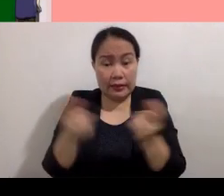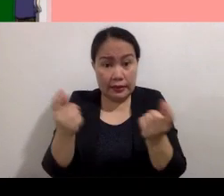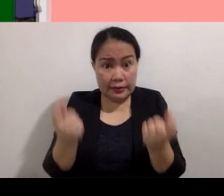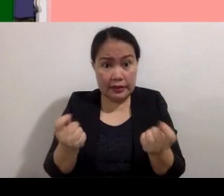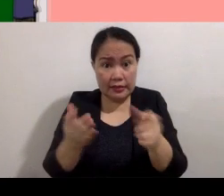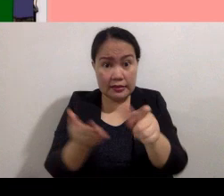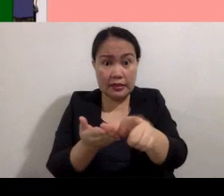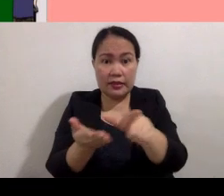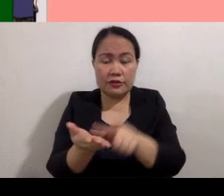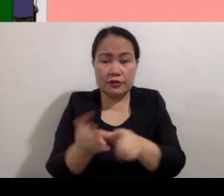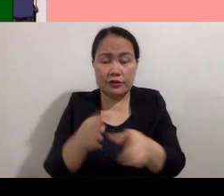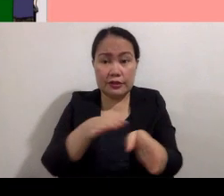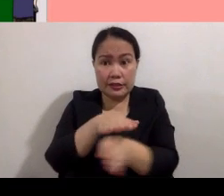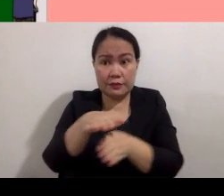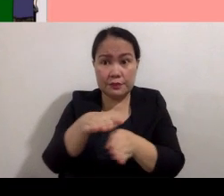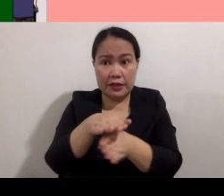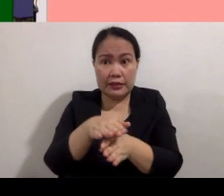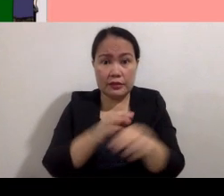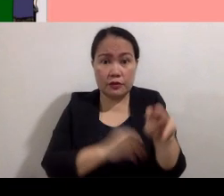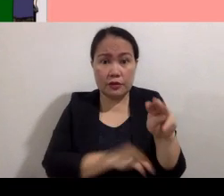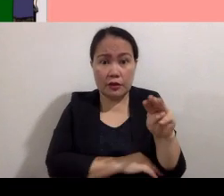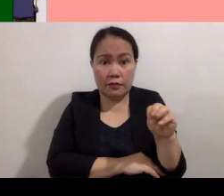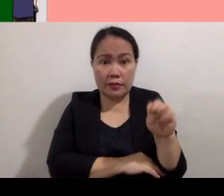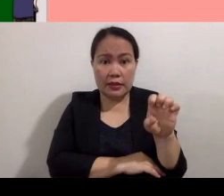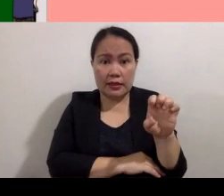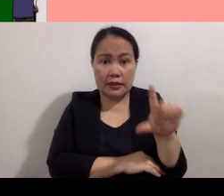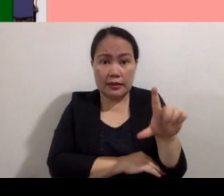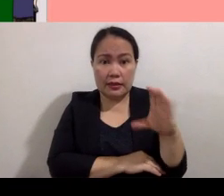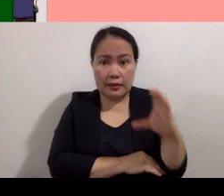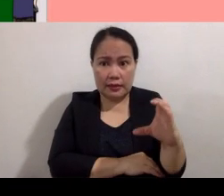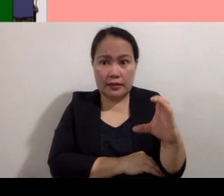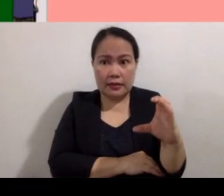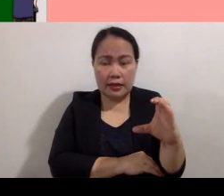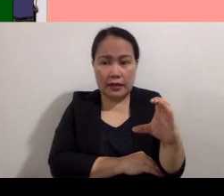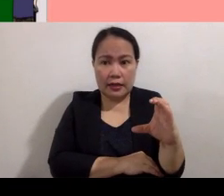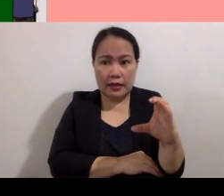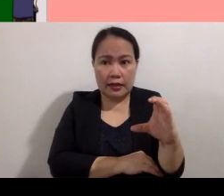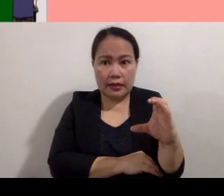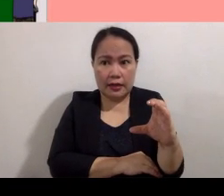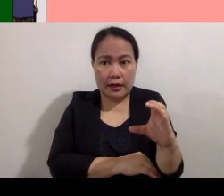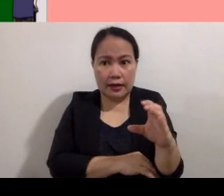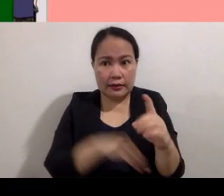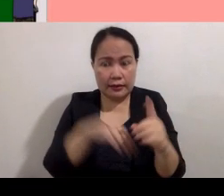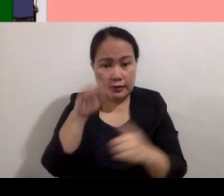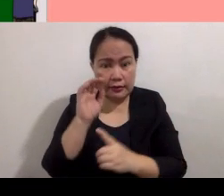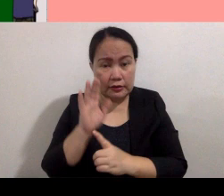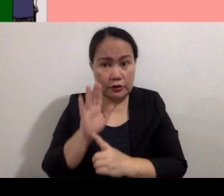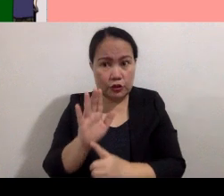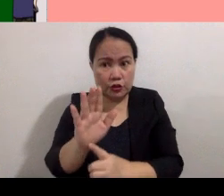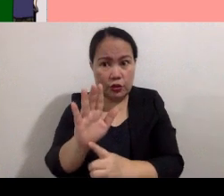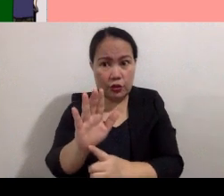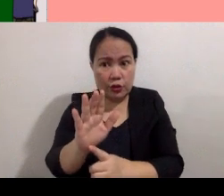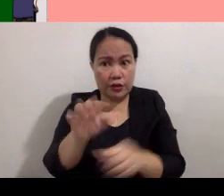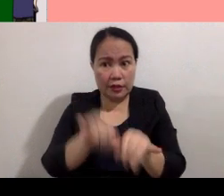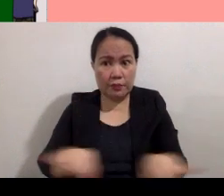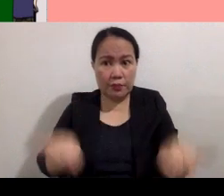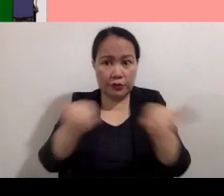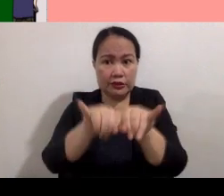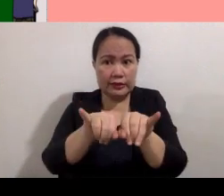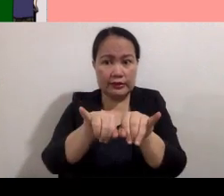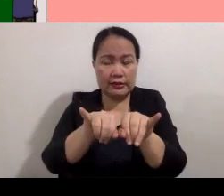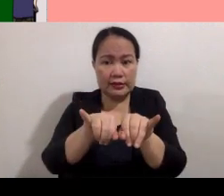7. Ang tatalakayin nating aralin ay nakabatay sa most essential learning competency na naipapahayag